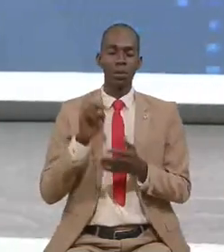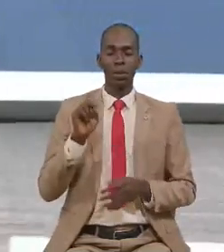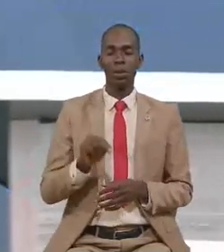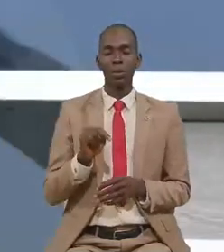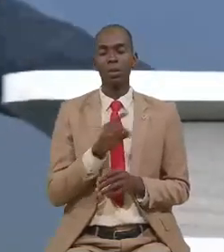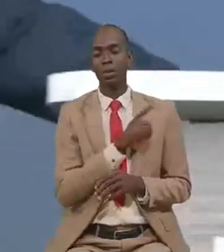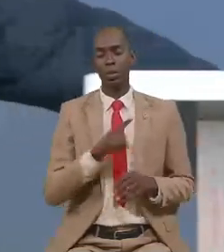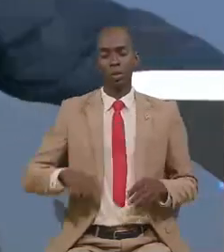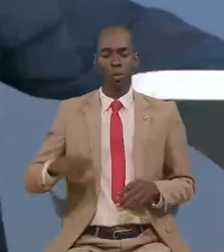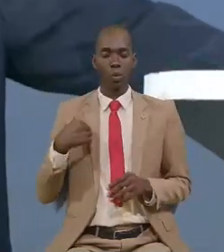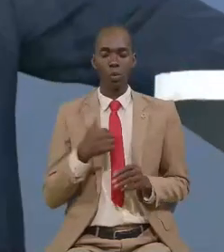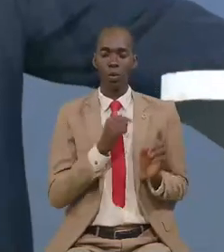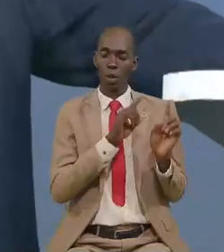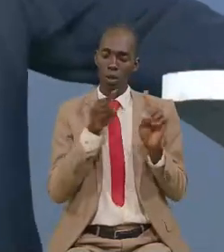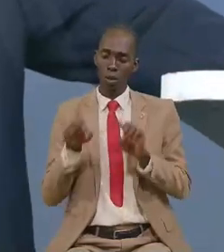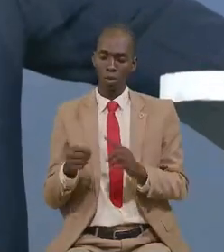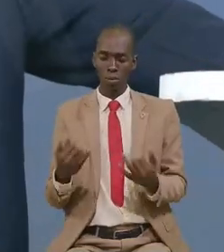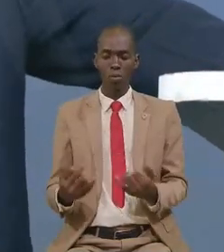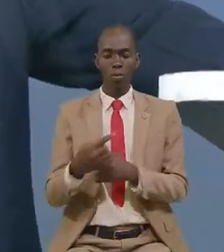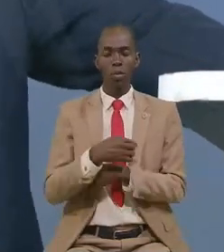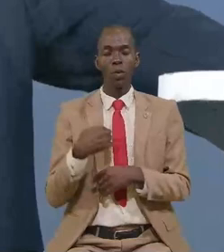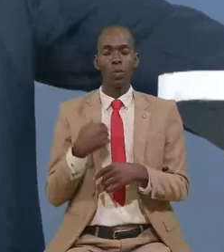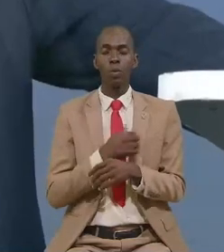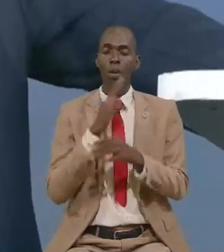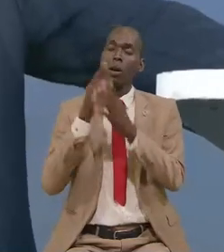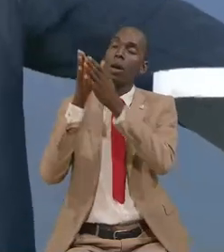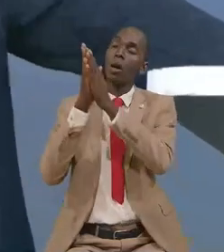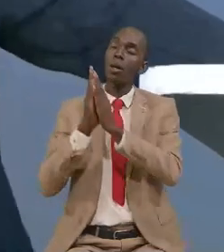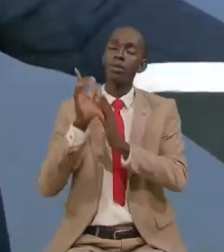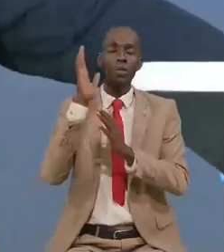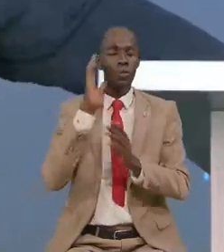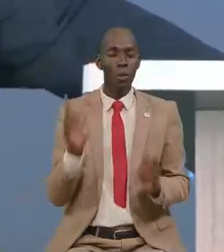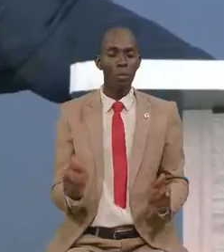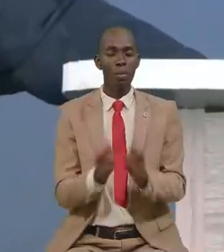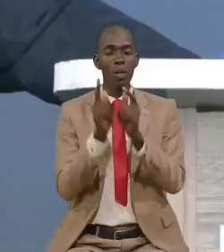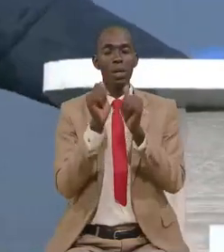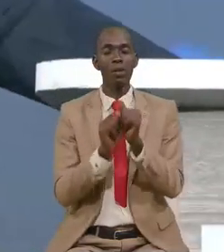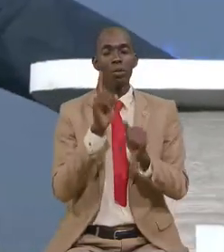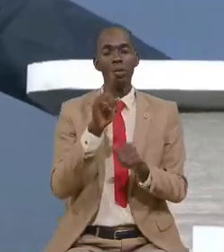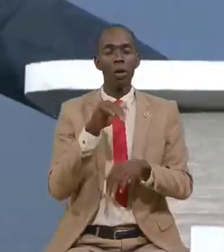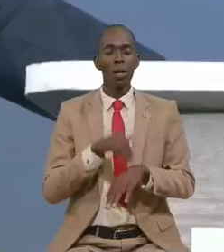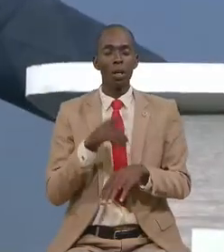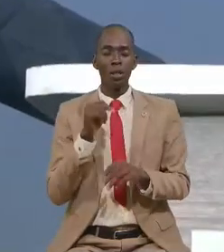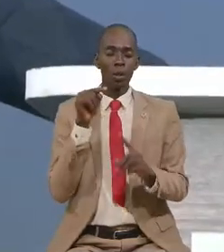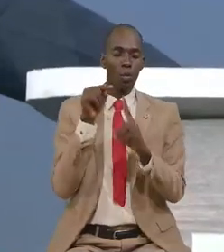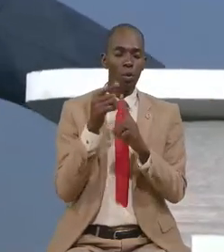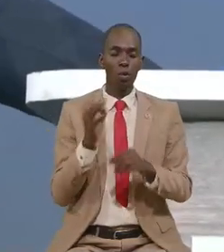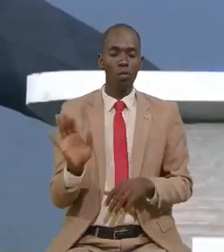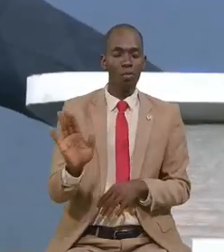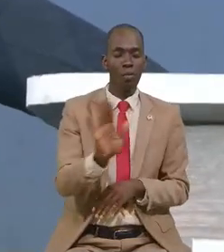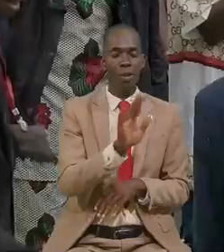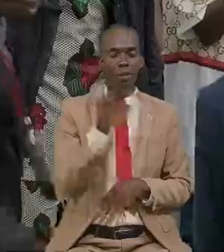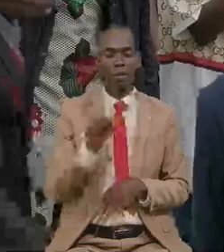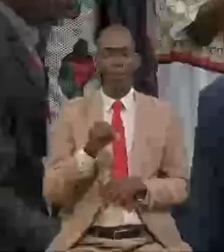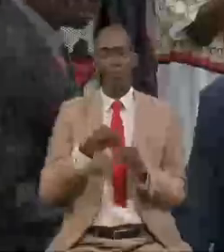venons aujourd'hui et nous demandons que tu rencontres chacun selon ses besoins au nom de